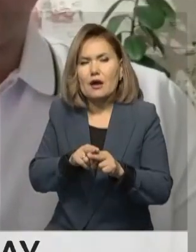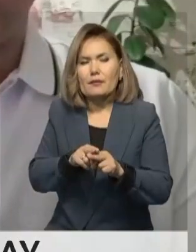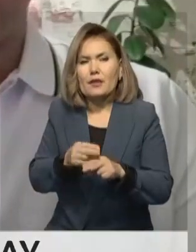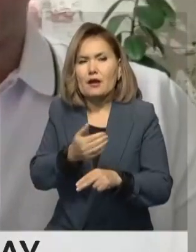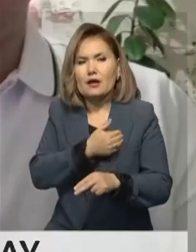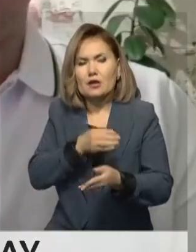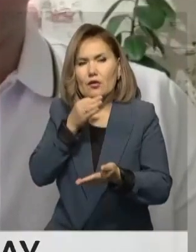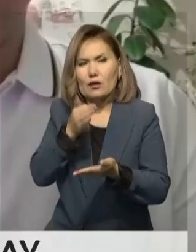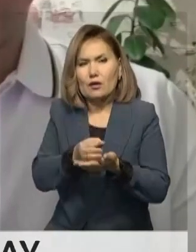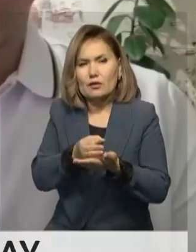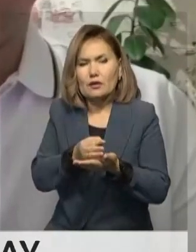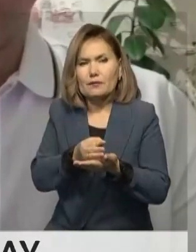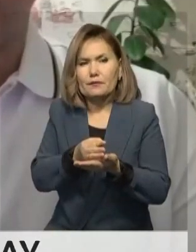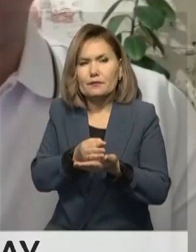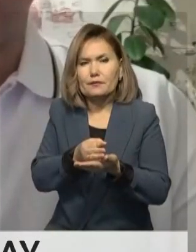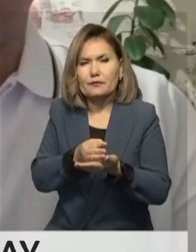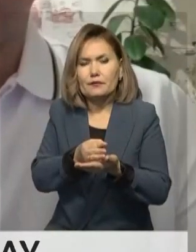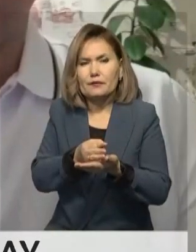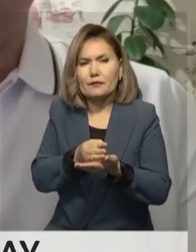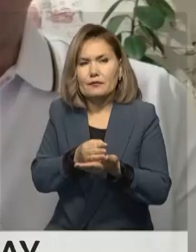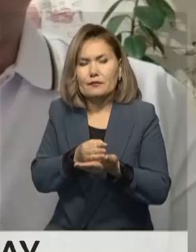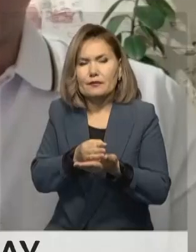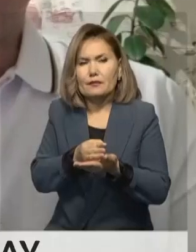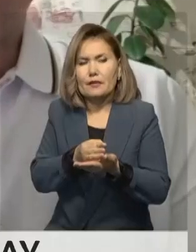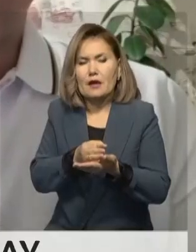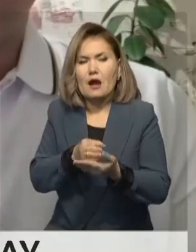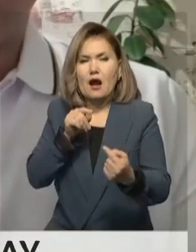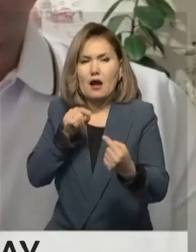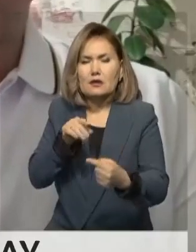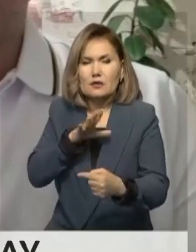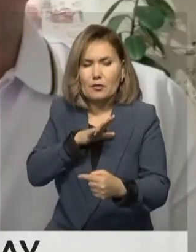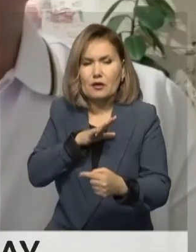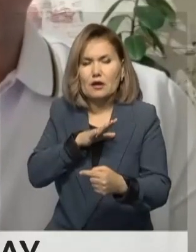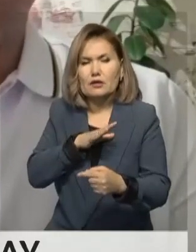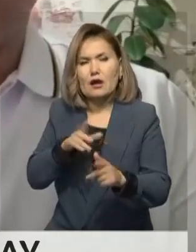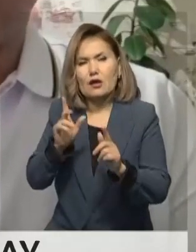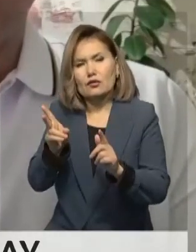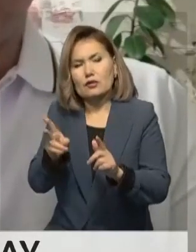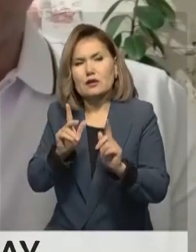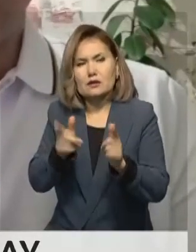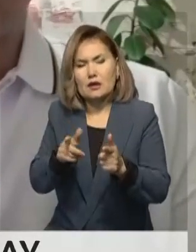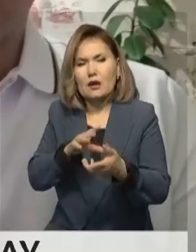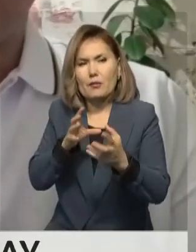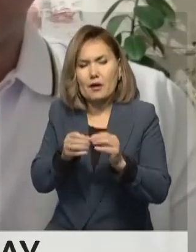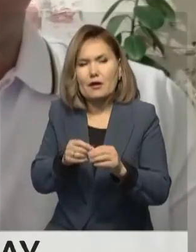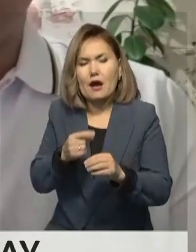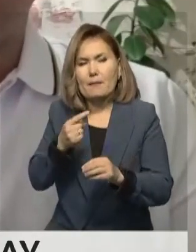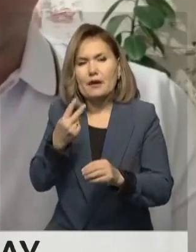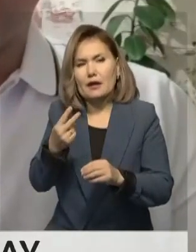айта кетерлік нәрсе, ол енді қарсы жақтарда бар, жақтаушы жақтарда бар,